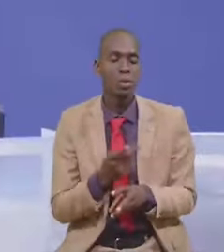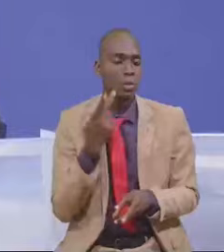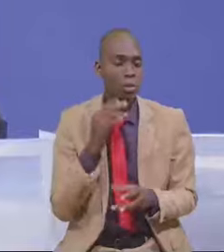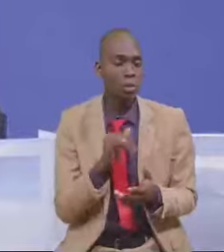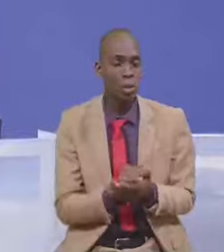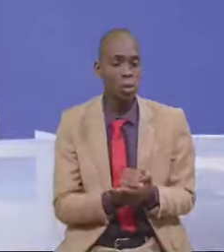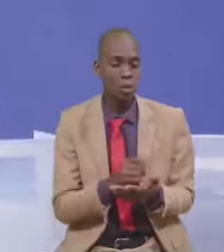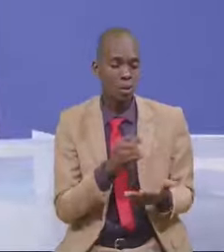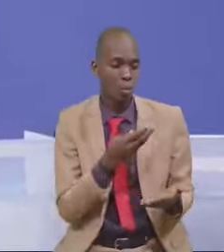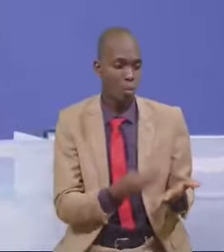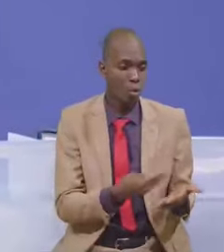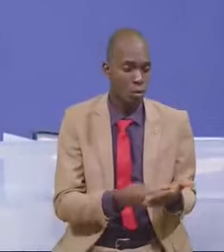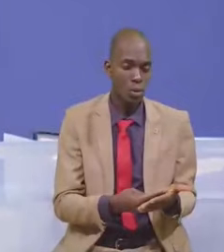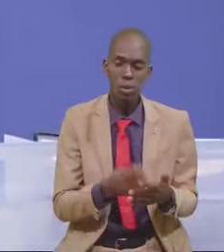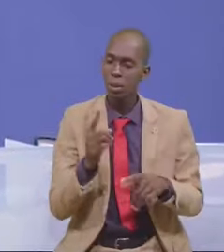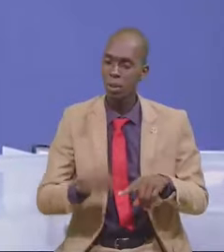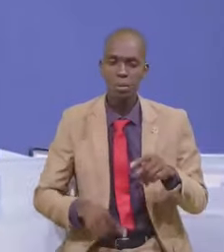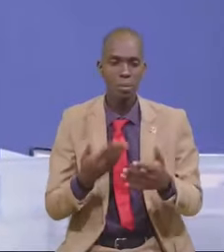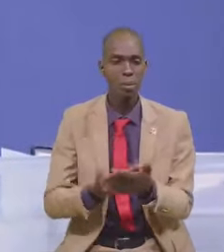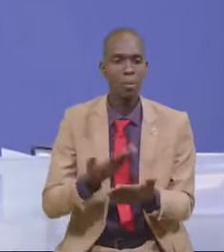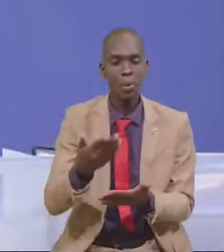Alors, l'argent ne peut pas acquérir la vérité.